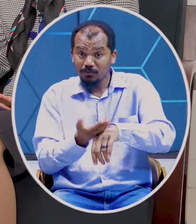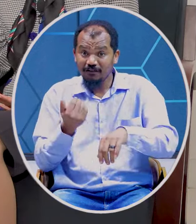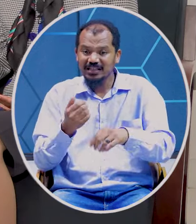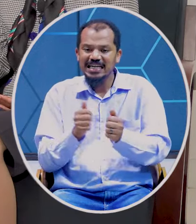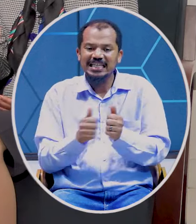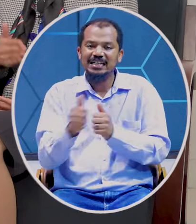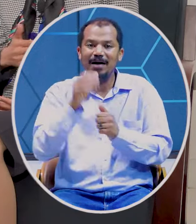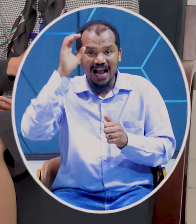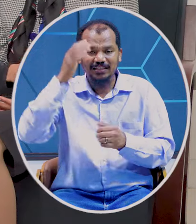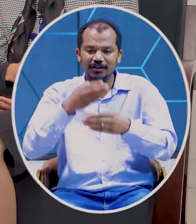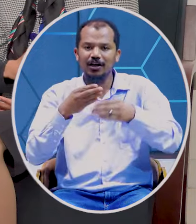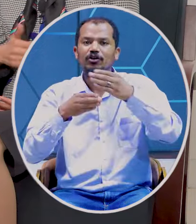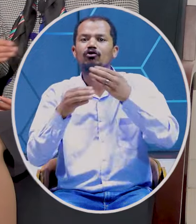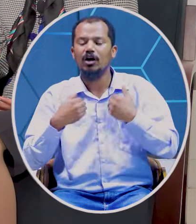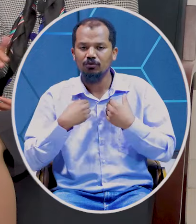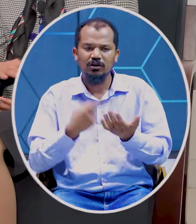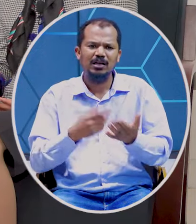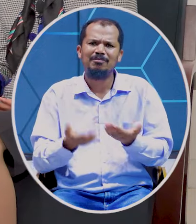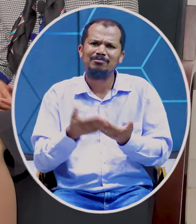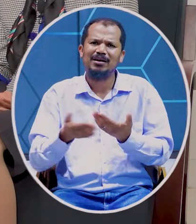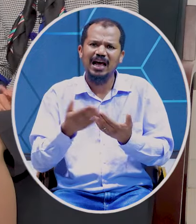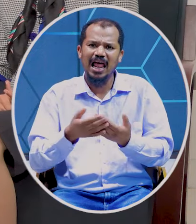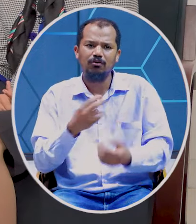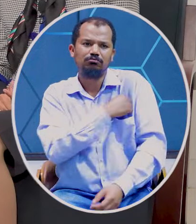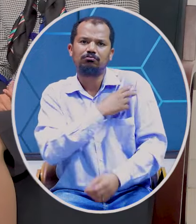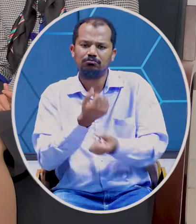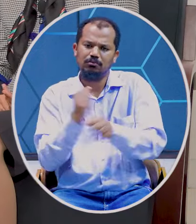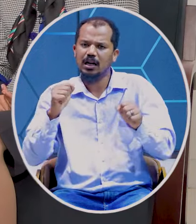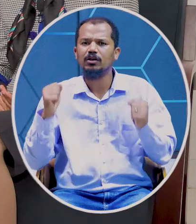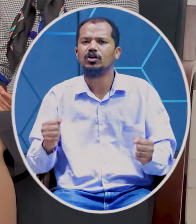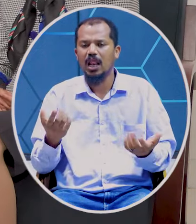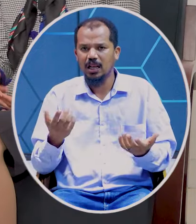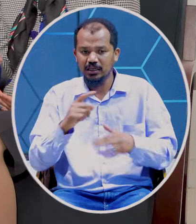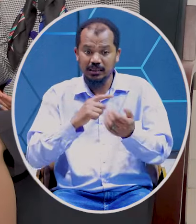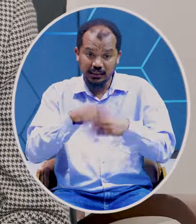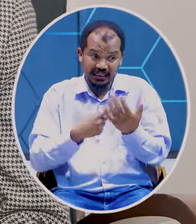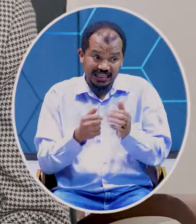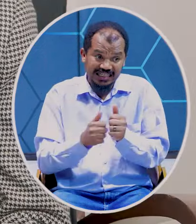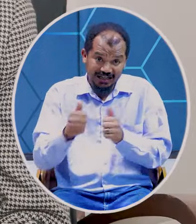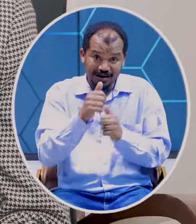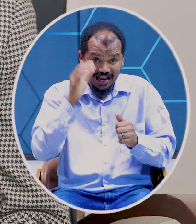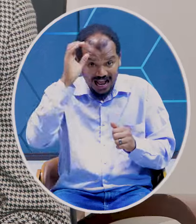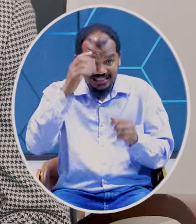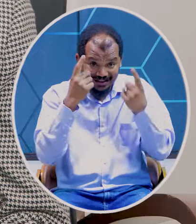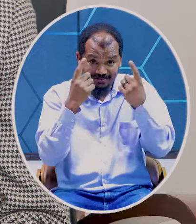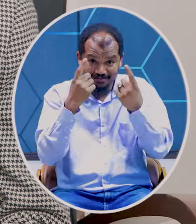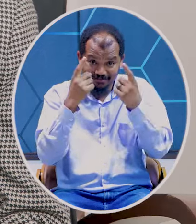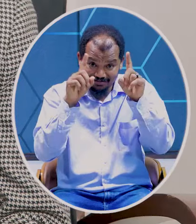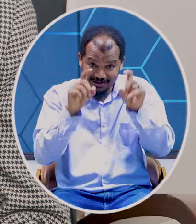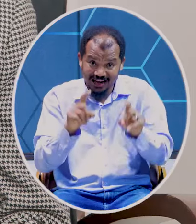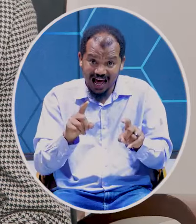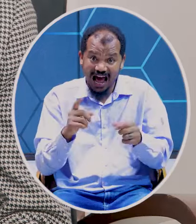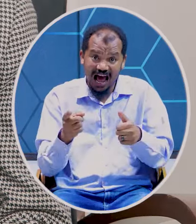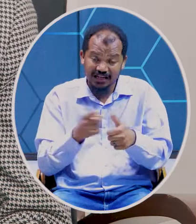በፊት ግን ቅድመ ካንሰር ደረጃዎች አሉት። እነዛን ደግሞ በቀላሉ አክሞ ማዳን ይቻላል። ስለዚህ ቅድመ ካንሰር ምርመራ በጣም